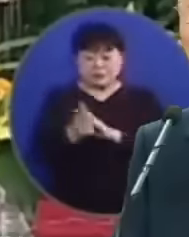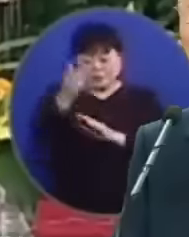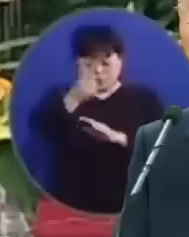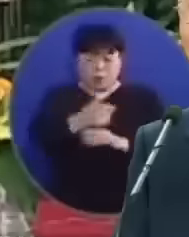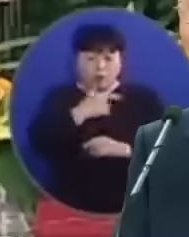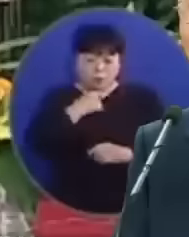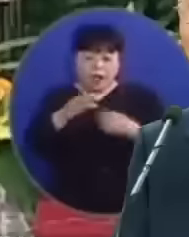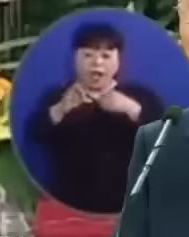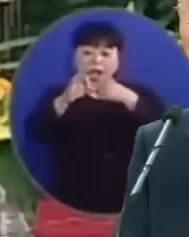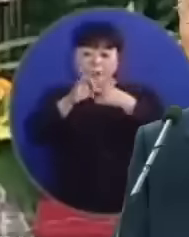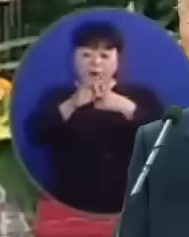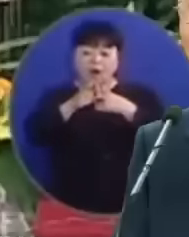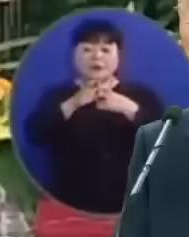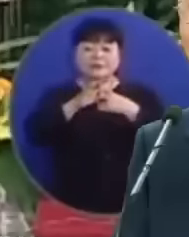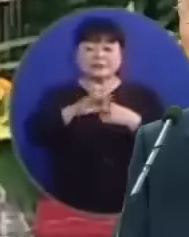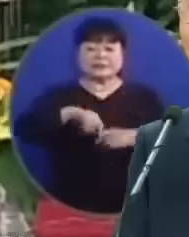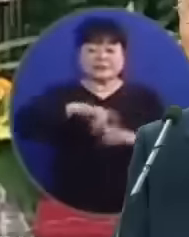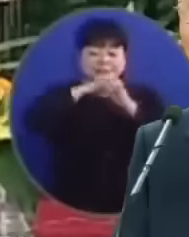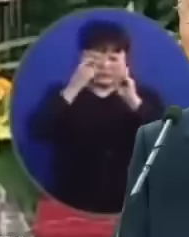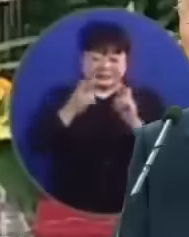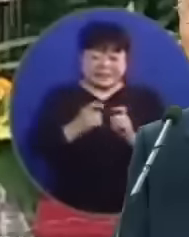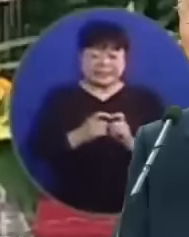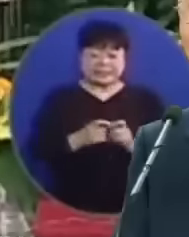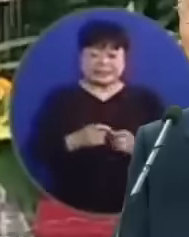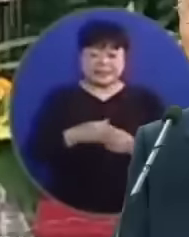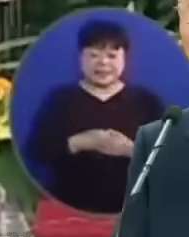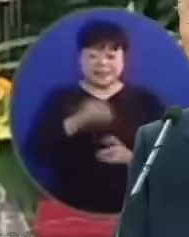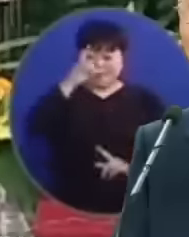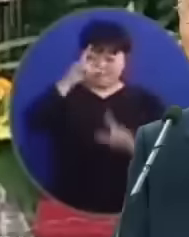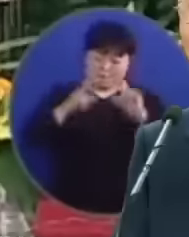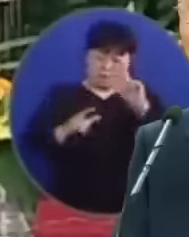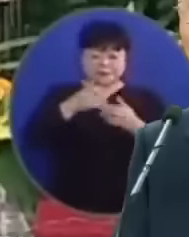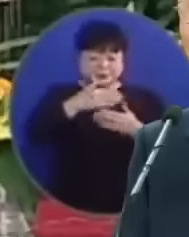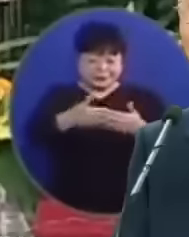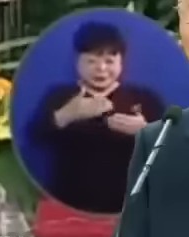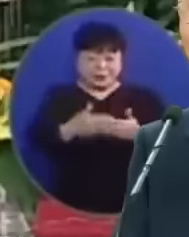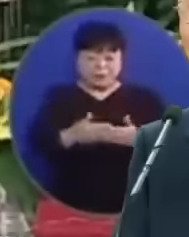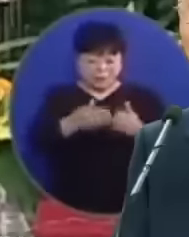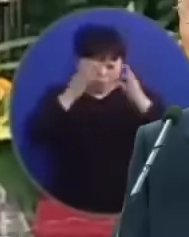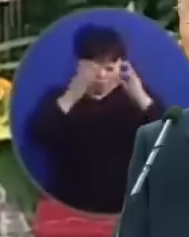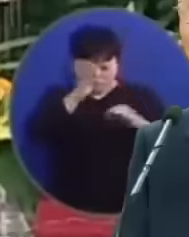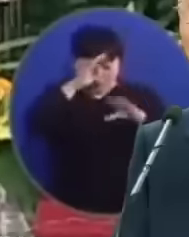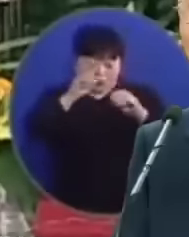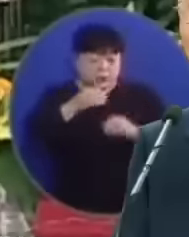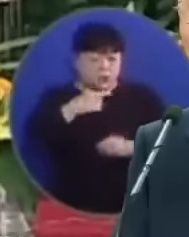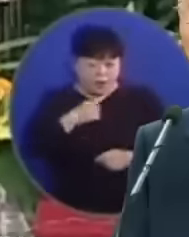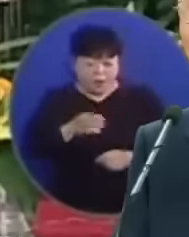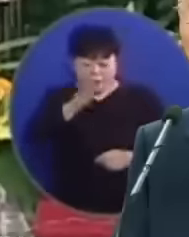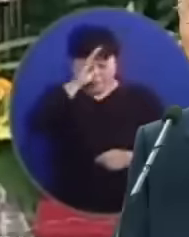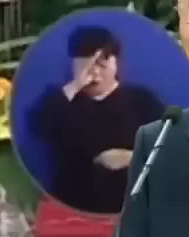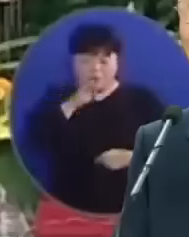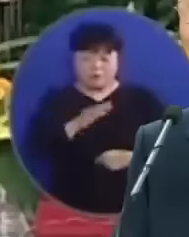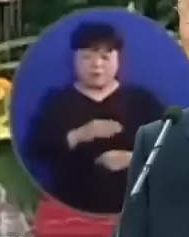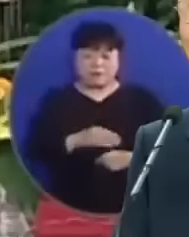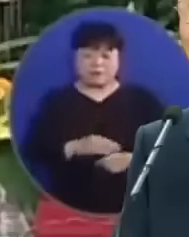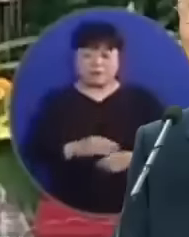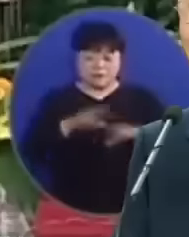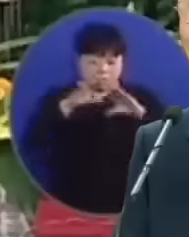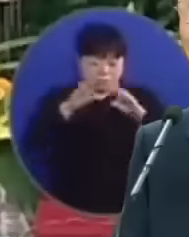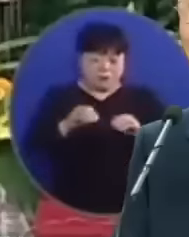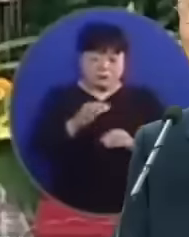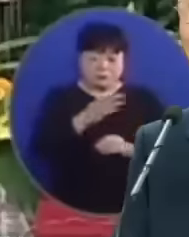원하면 성공한 자신의 모습을 그려서 바라보고 병이 낫기를 원하면 병 낫고 건강하게 된 자기의